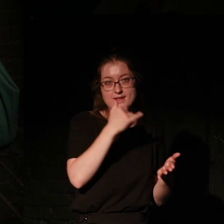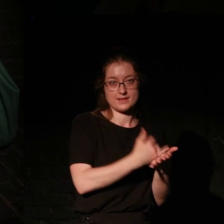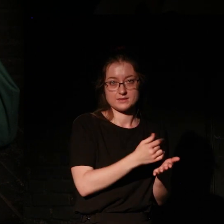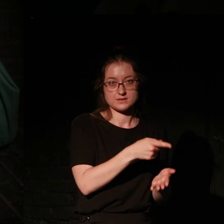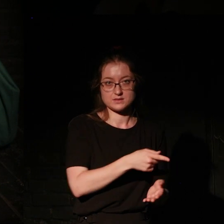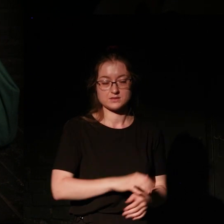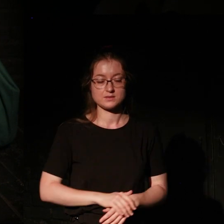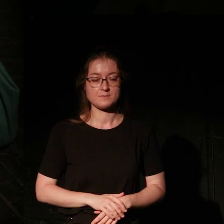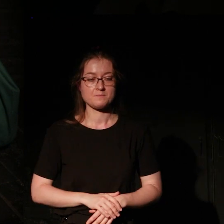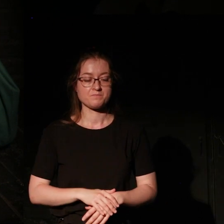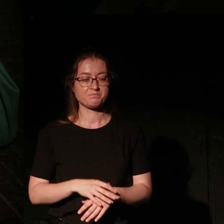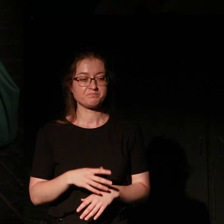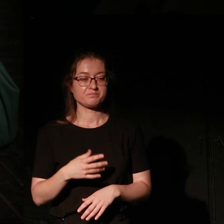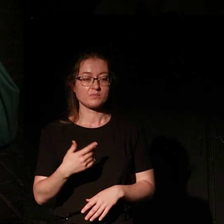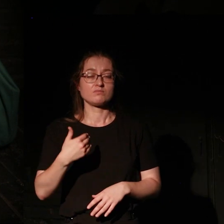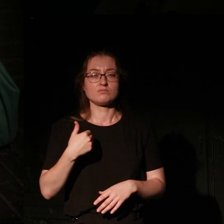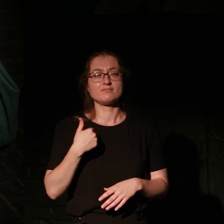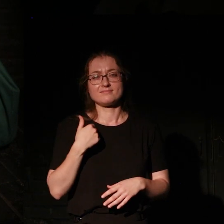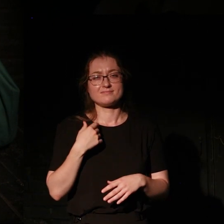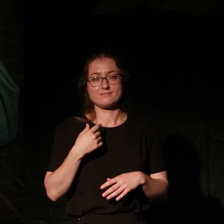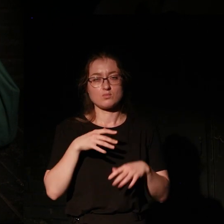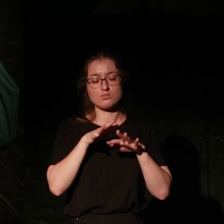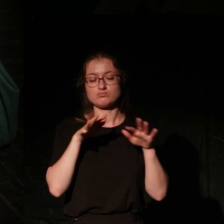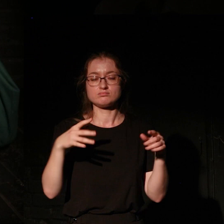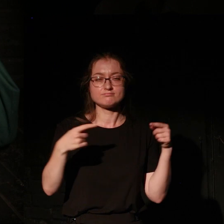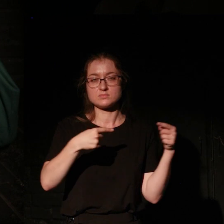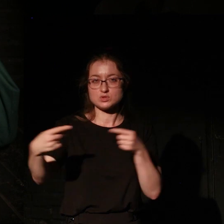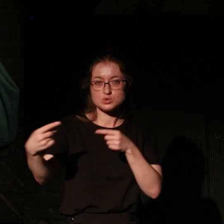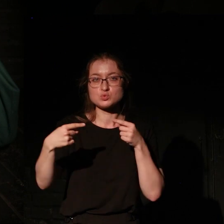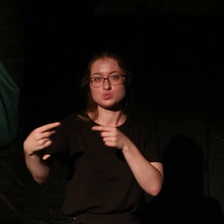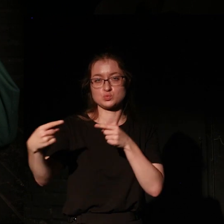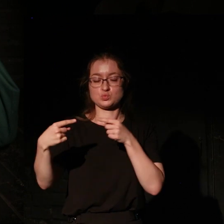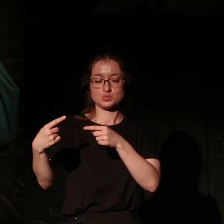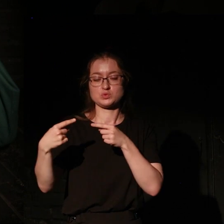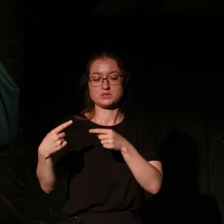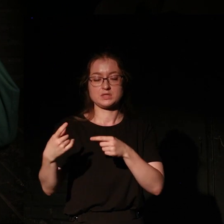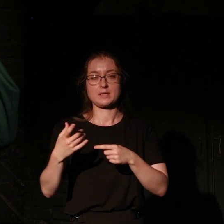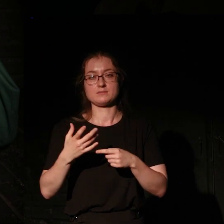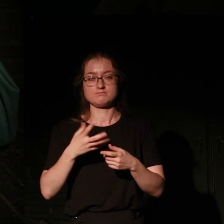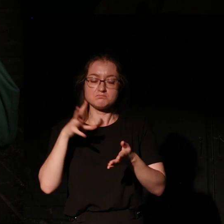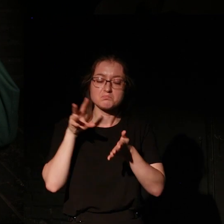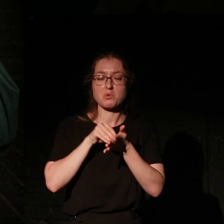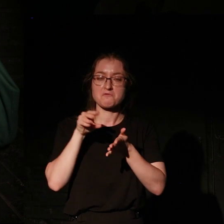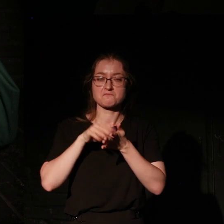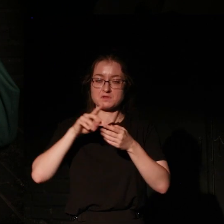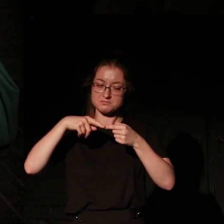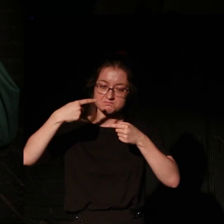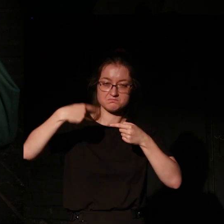też powtórzyła potem w czasach reformacji, czy na przykład list Jakuba, list Judy,